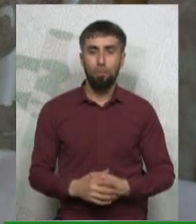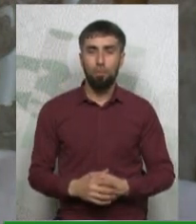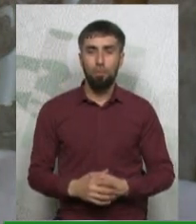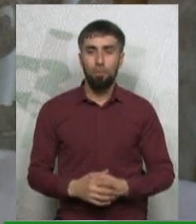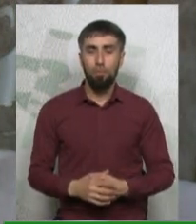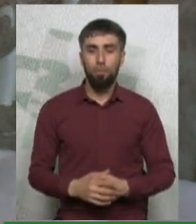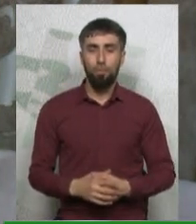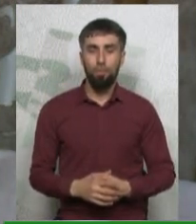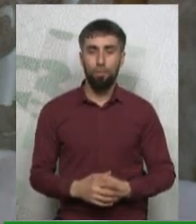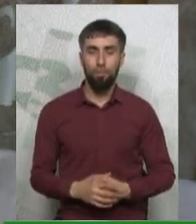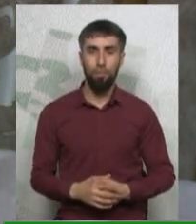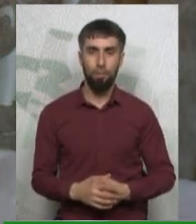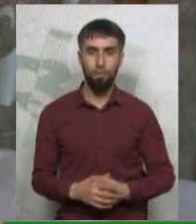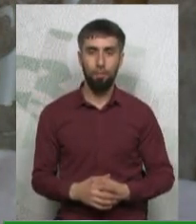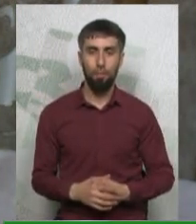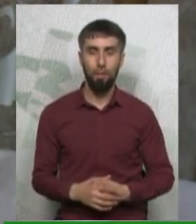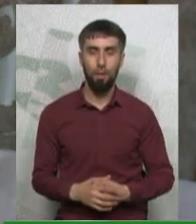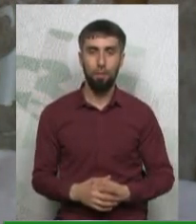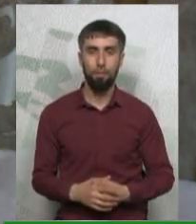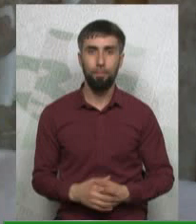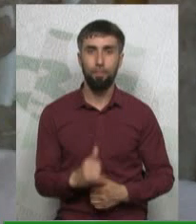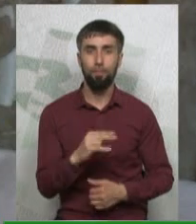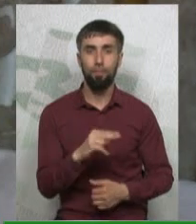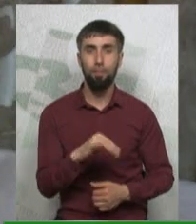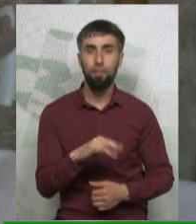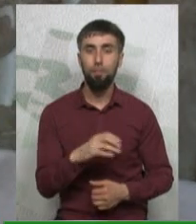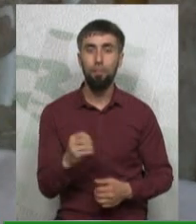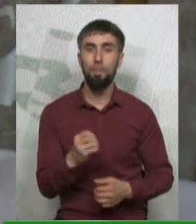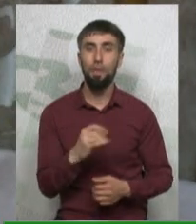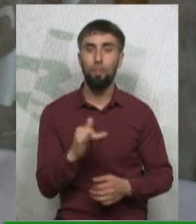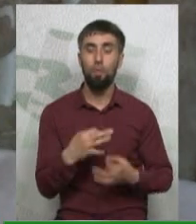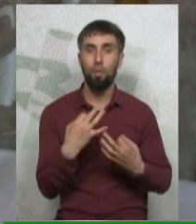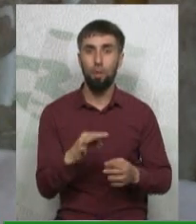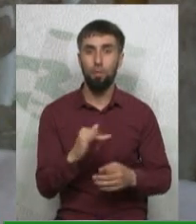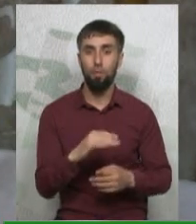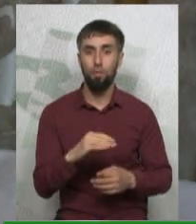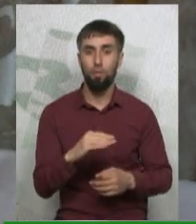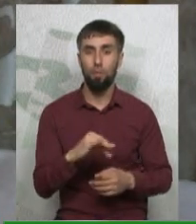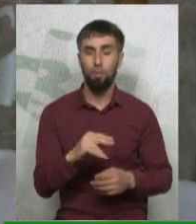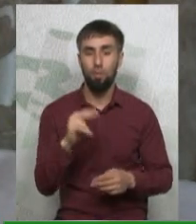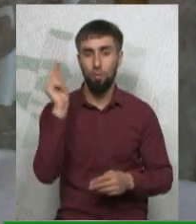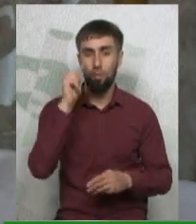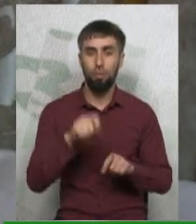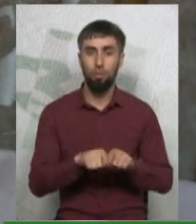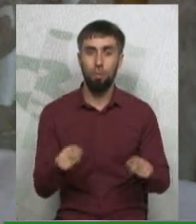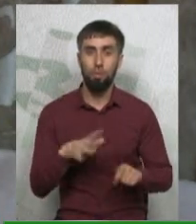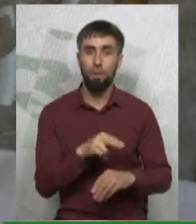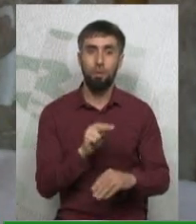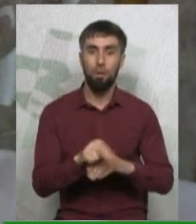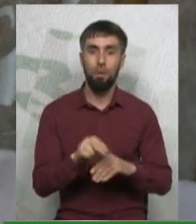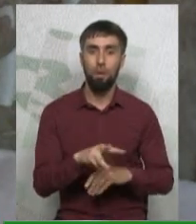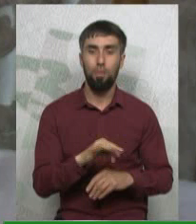сходя, через команду, сходя, училище хайер, ему разрешить дяться, училище хайер, по обучению, это